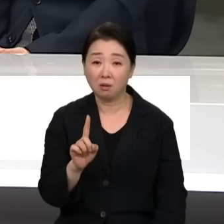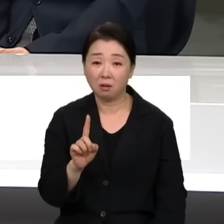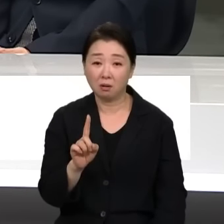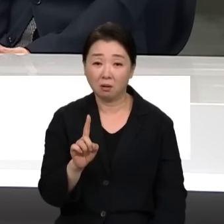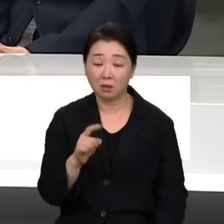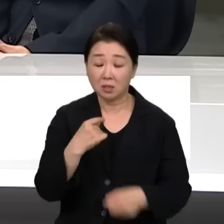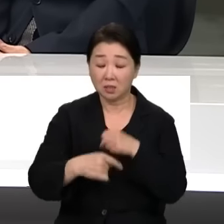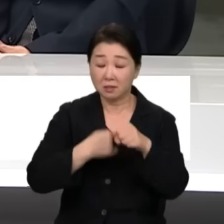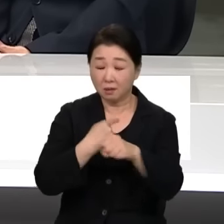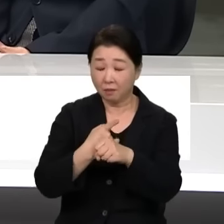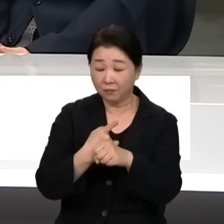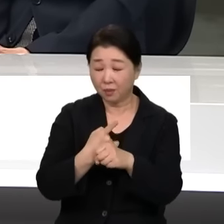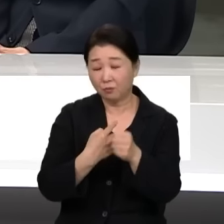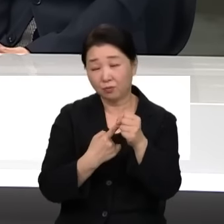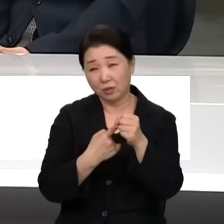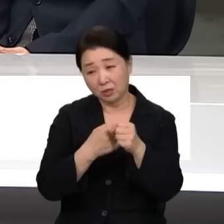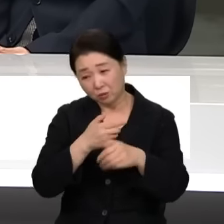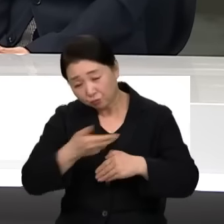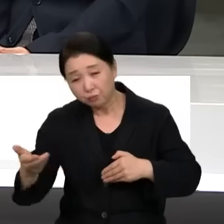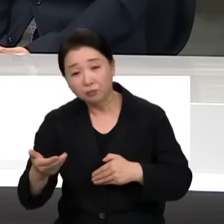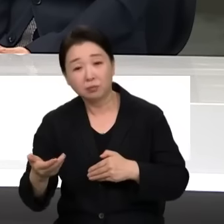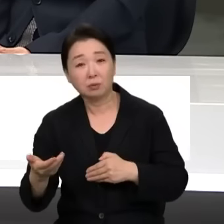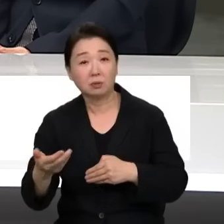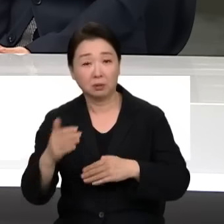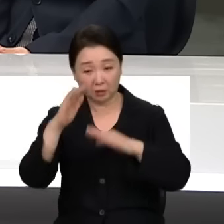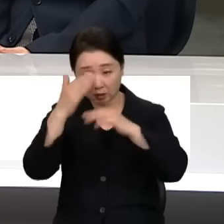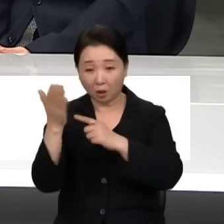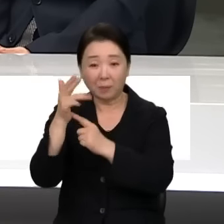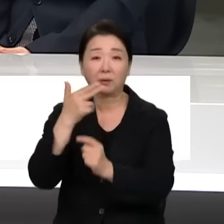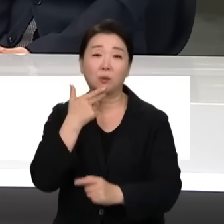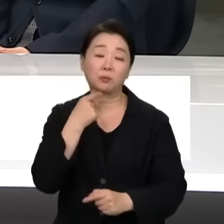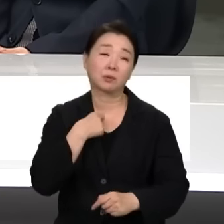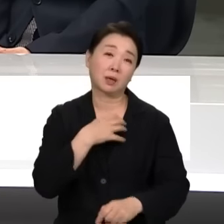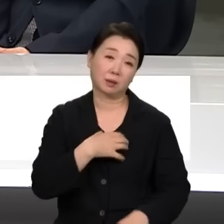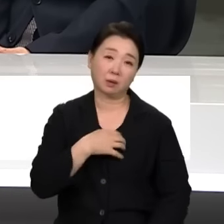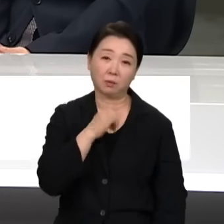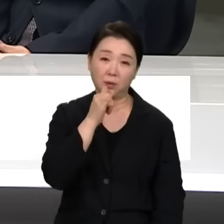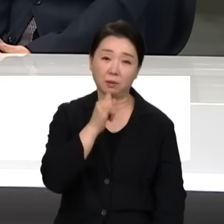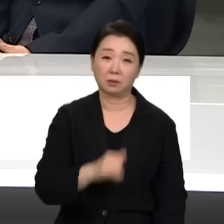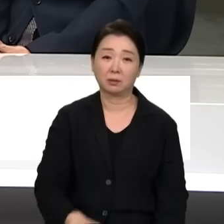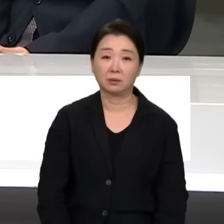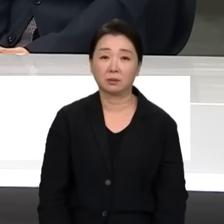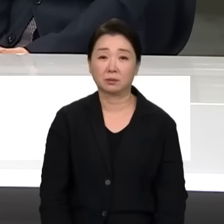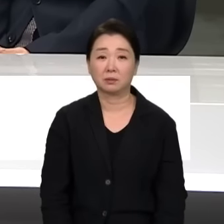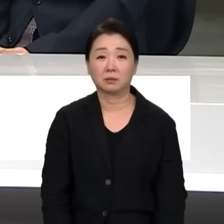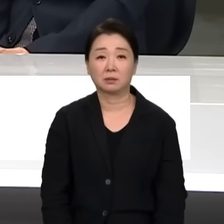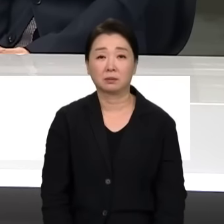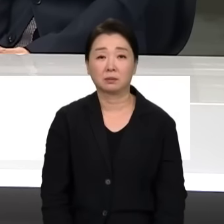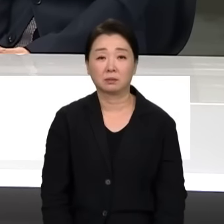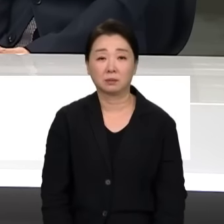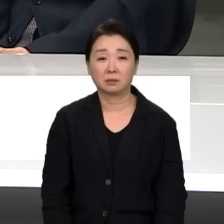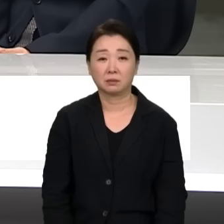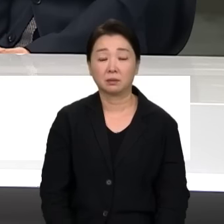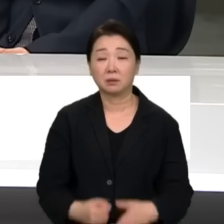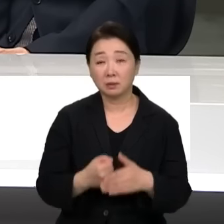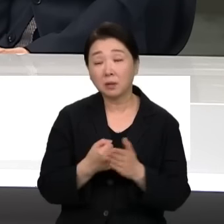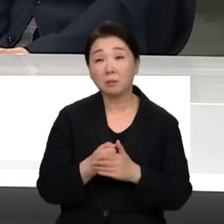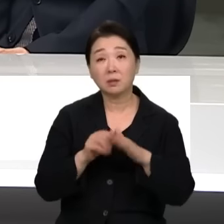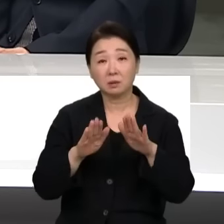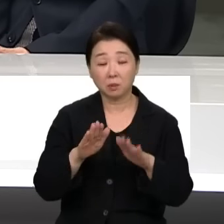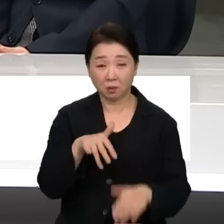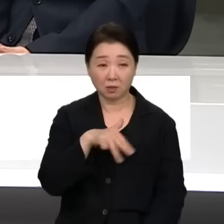진상이 밝혀지지 않는 이런 상황 때문에 굉장히 저는 괴로웠고 그래서 더 이상 이제